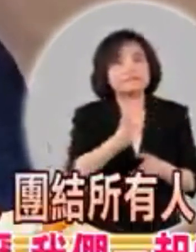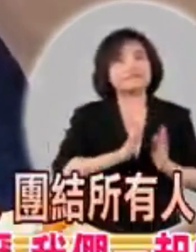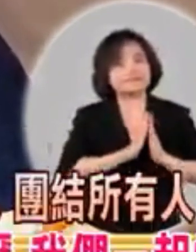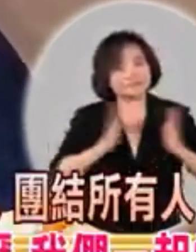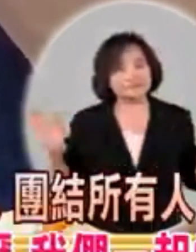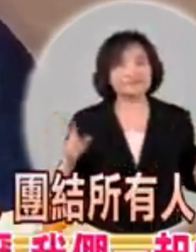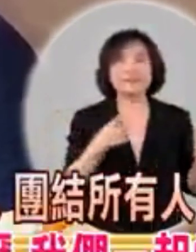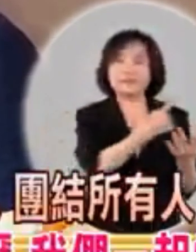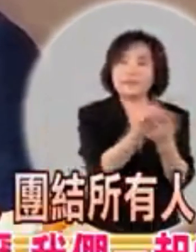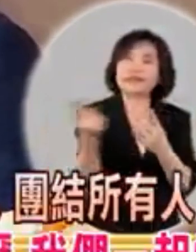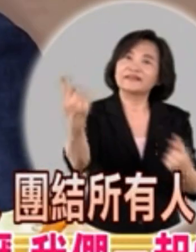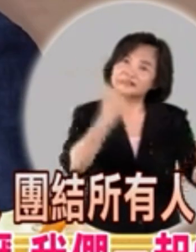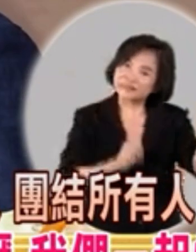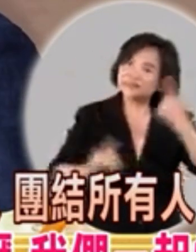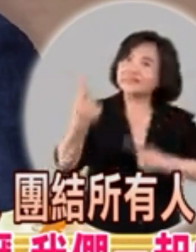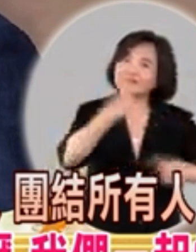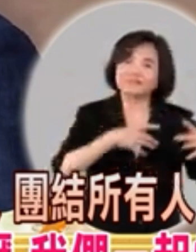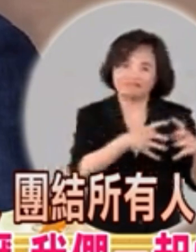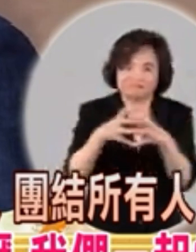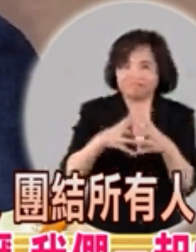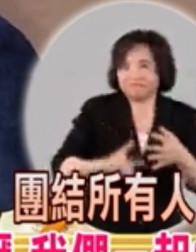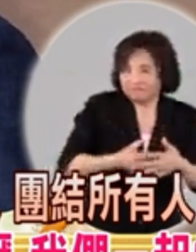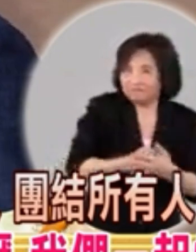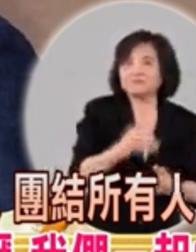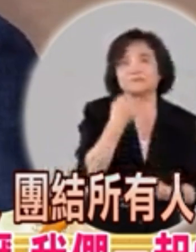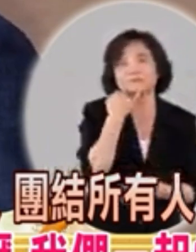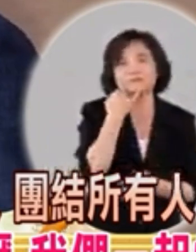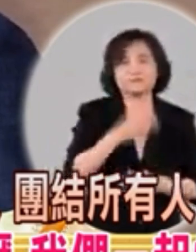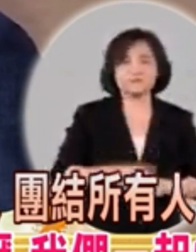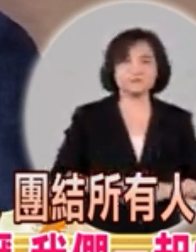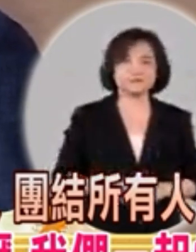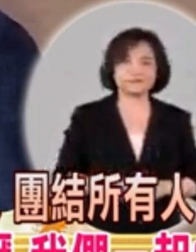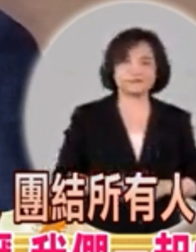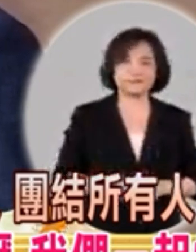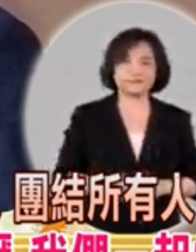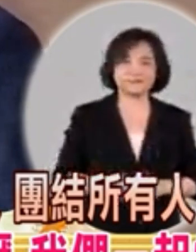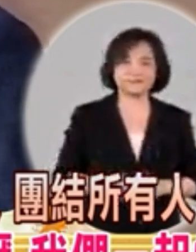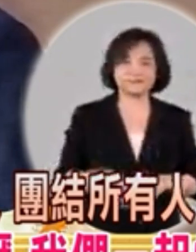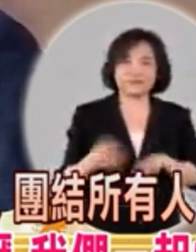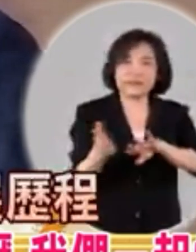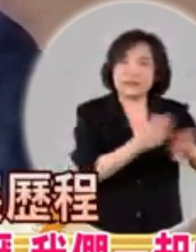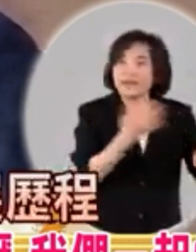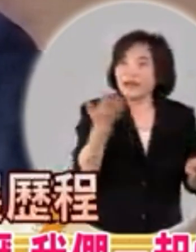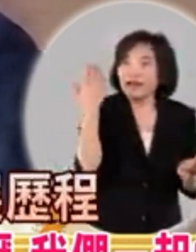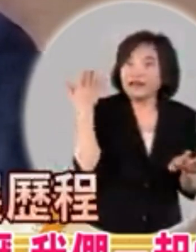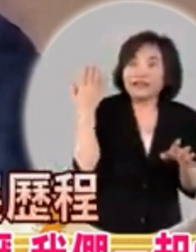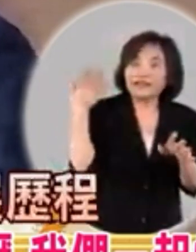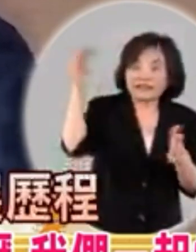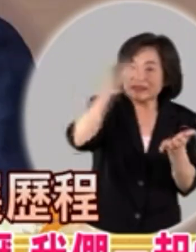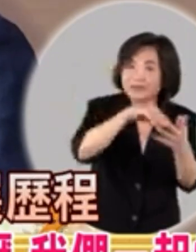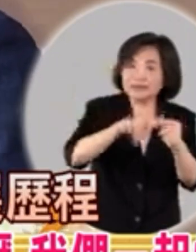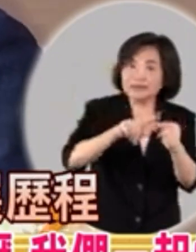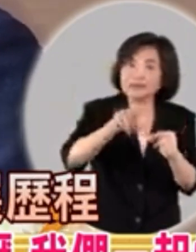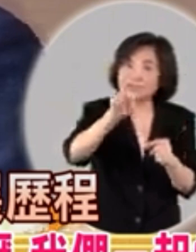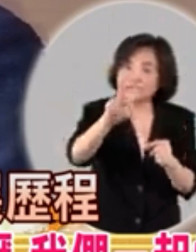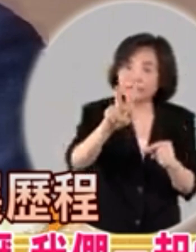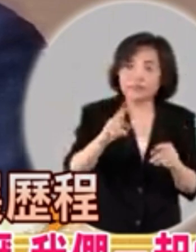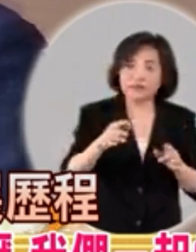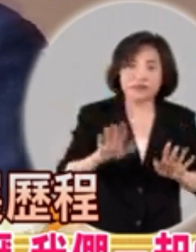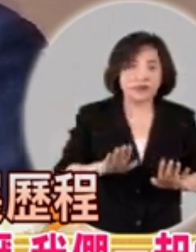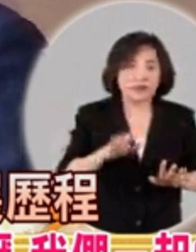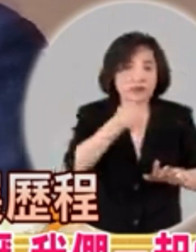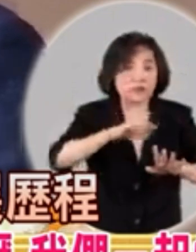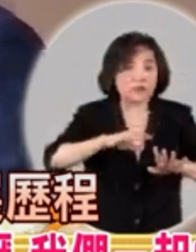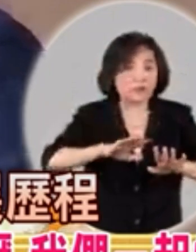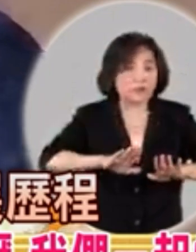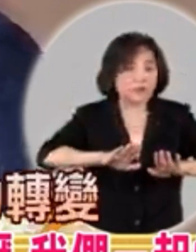所有人，团结所有人。过去这72年来的发展历程让